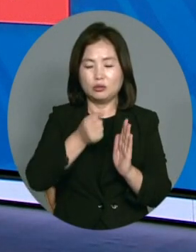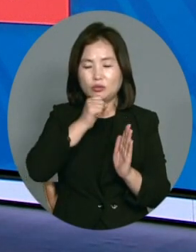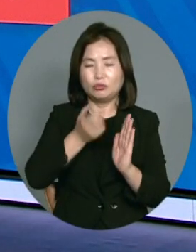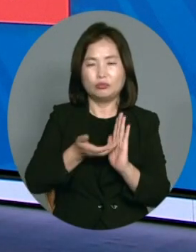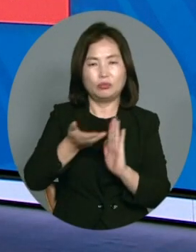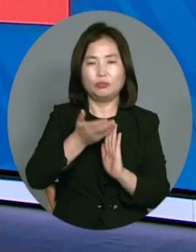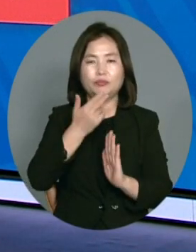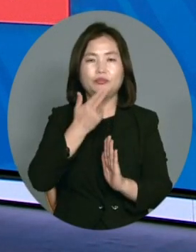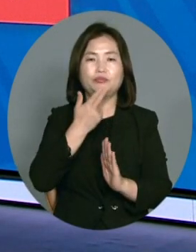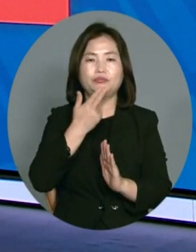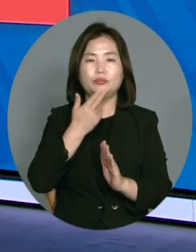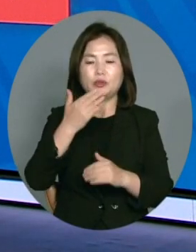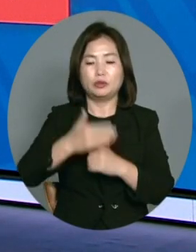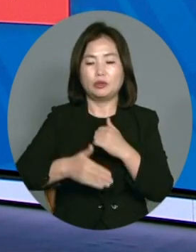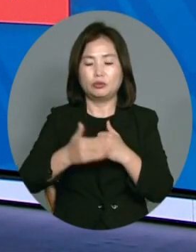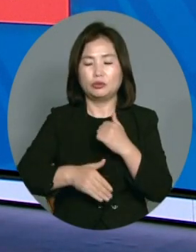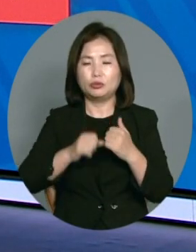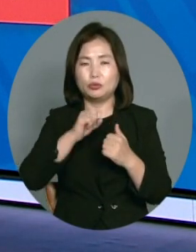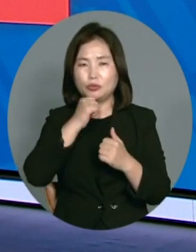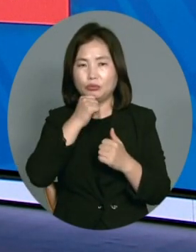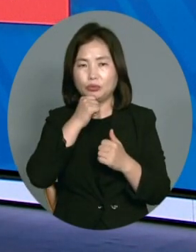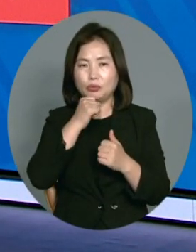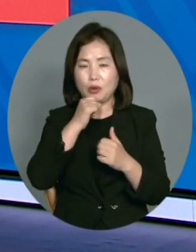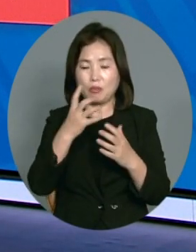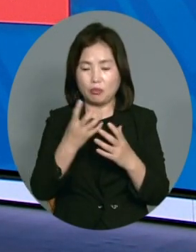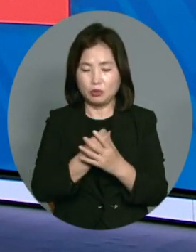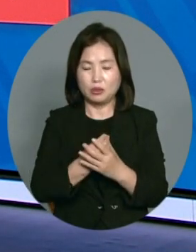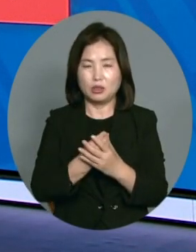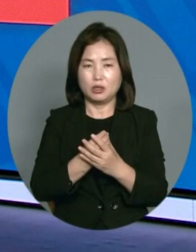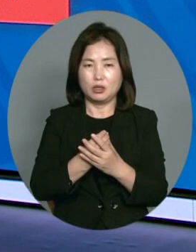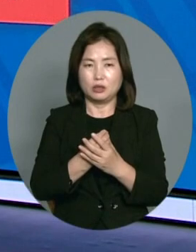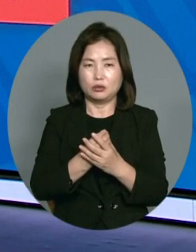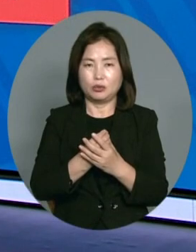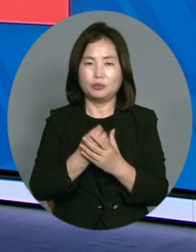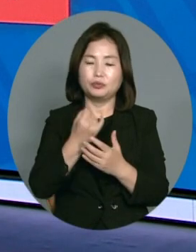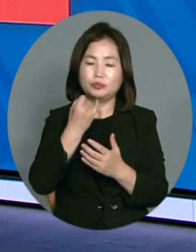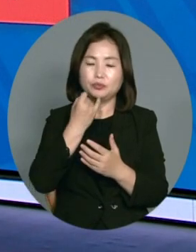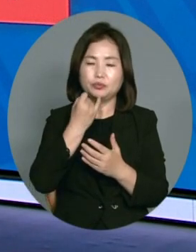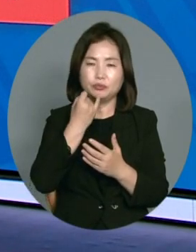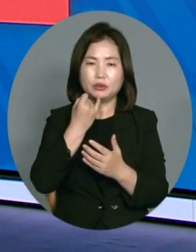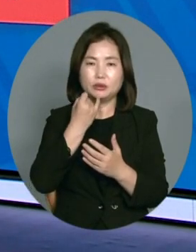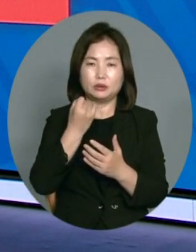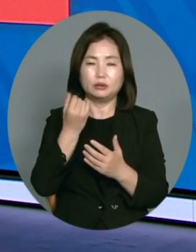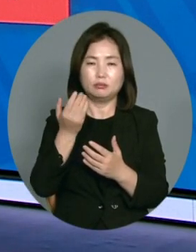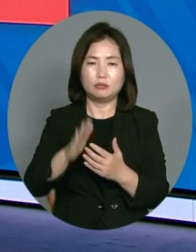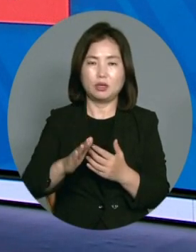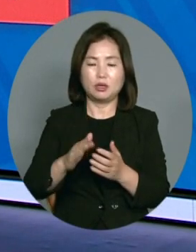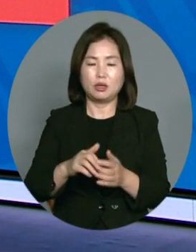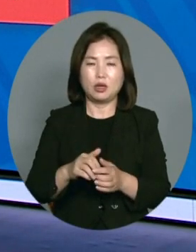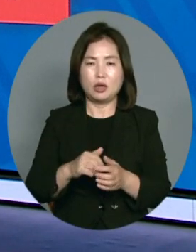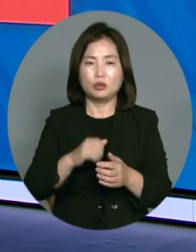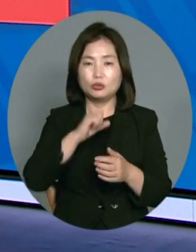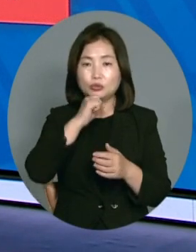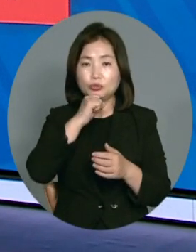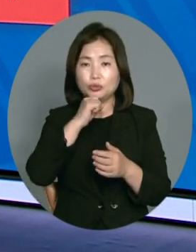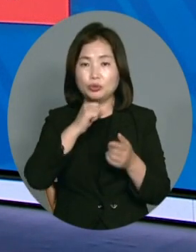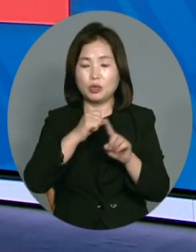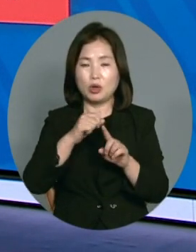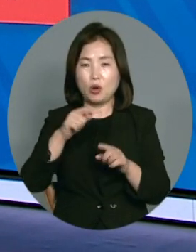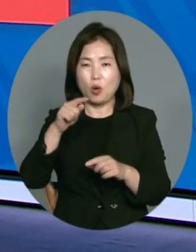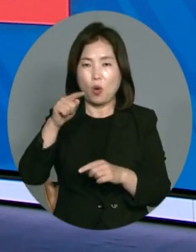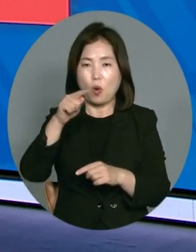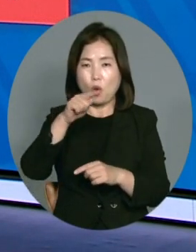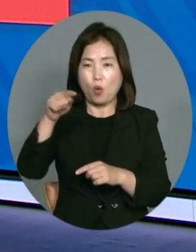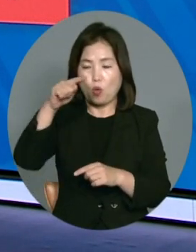없습니다. 그나마 대구가 이제 승리로 경기를 마무리해서 팀 상황이 상대적으로 좀 나은 편인데요. 그 옆에 순위표 옆에 보이는 화살표가